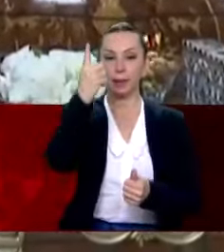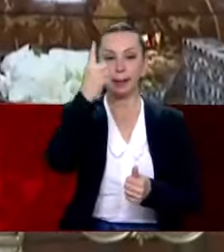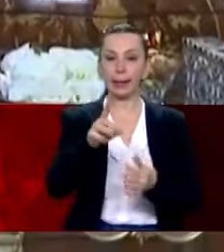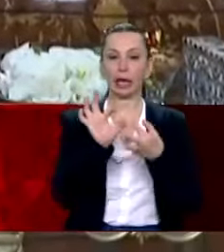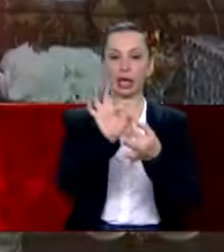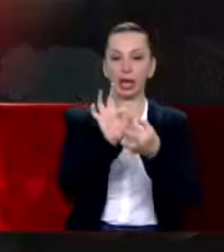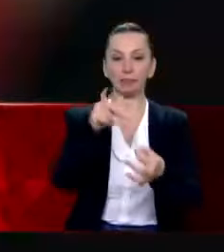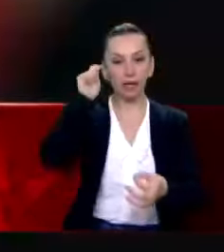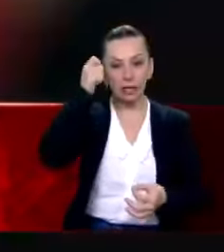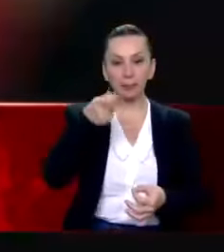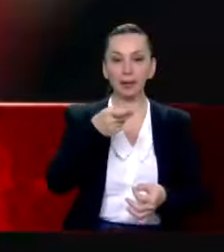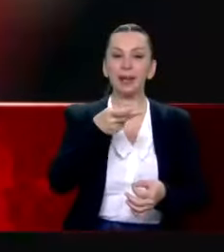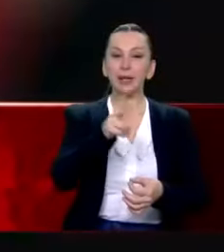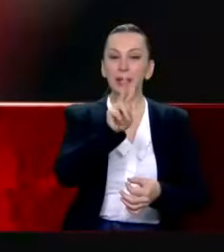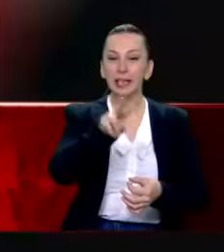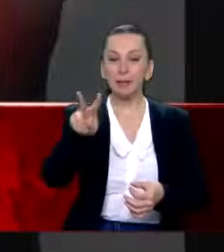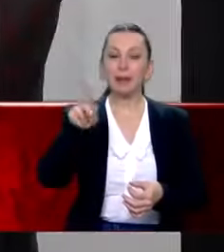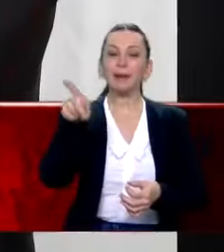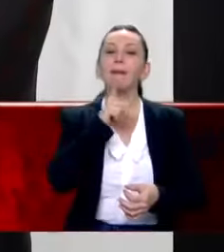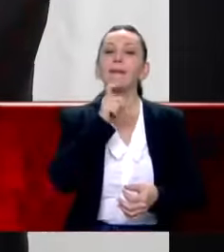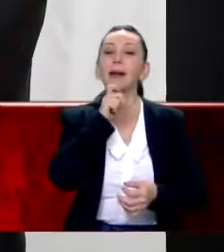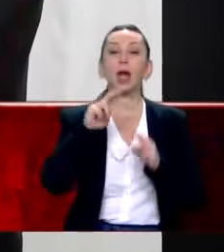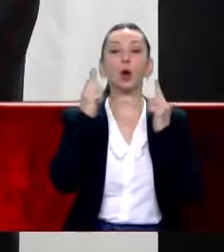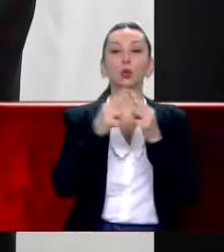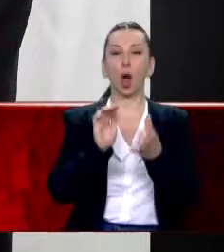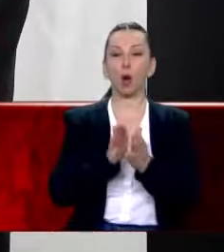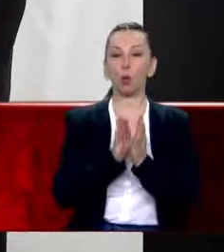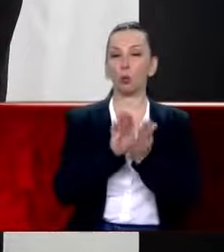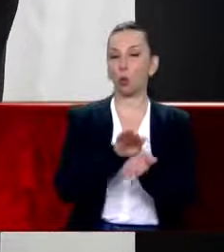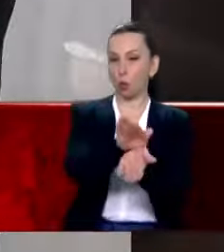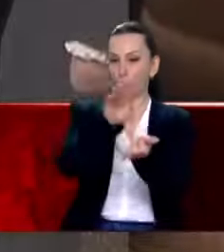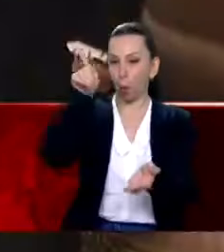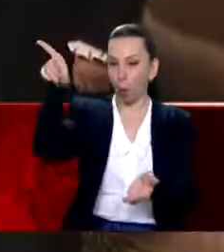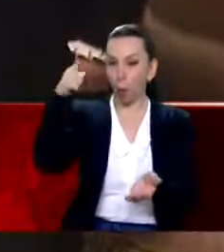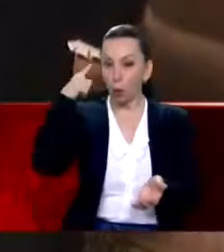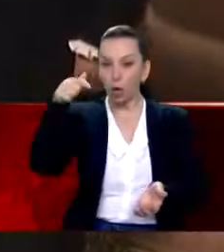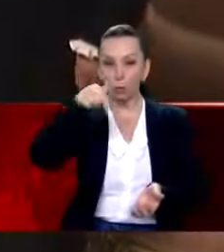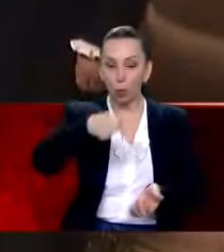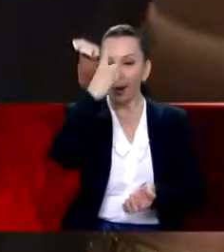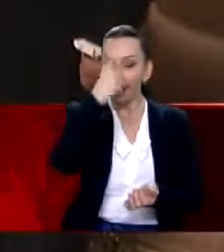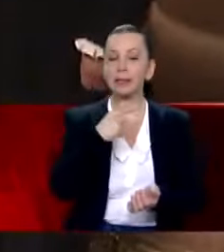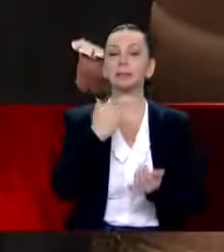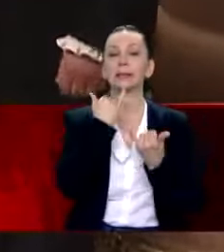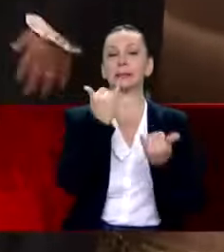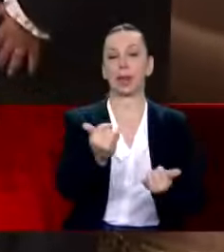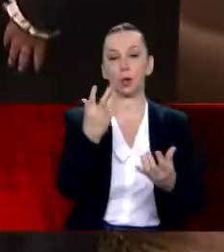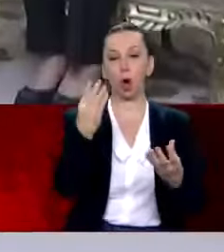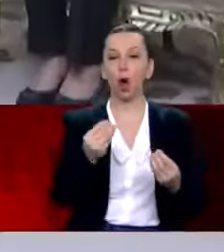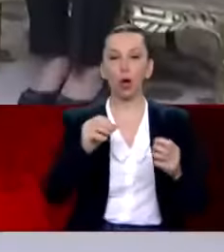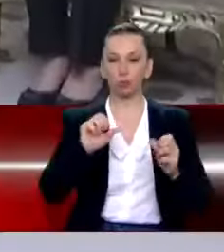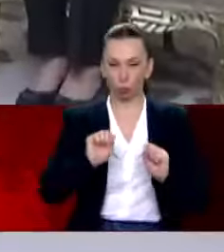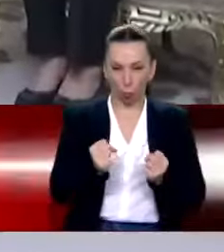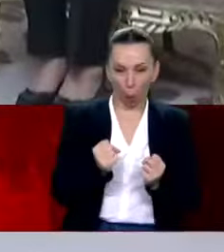teması Kasım 2022'de katar'daki dünya kupasında yaşanmıştı O günkü tokalaşma bugün resmi ziyaretle sonuçlandı Buzlar Eridi